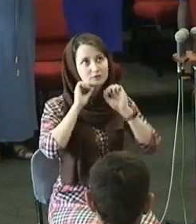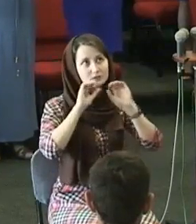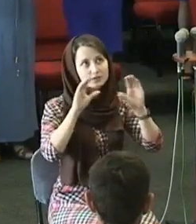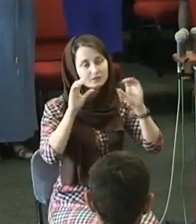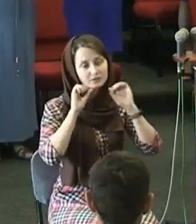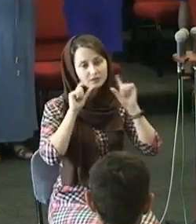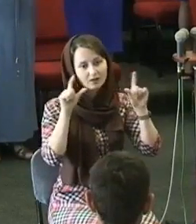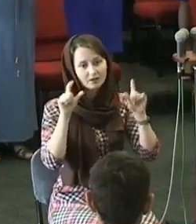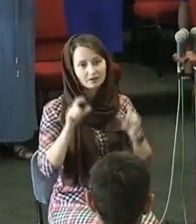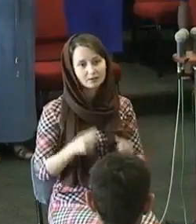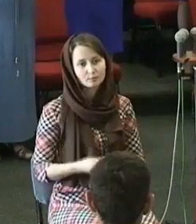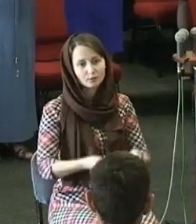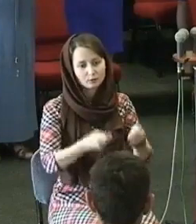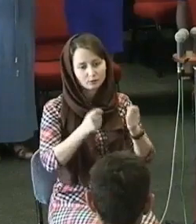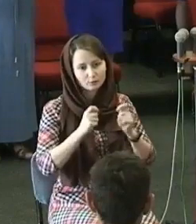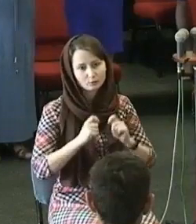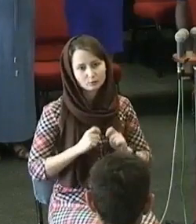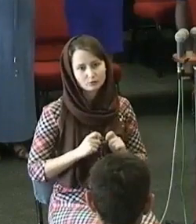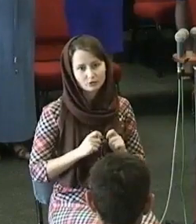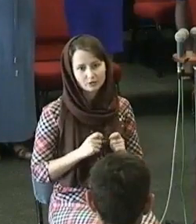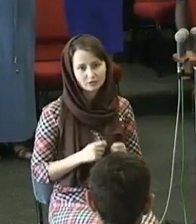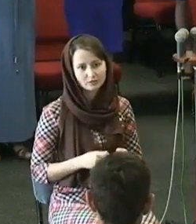взывать, получать благодать.